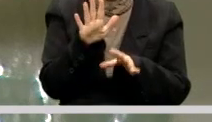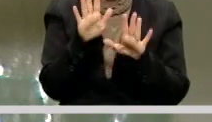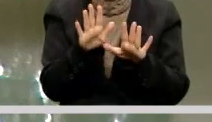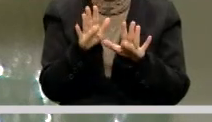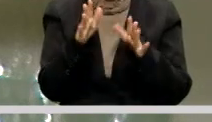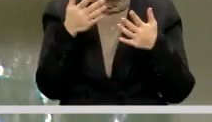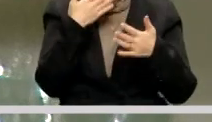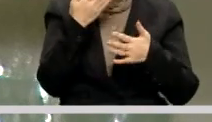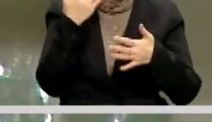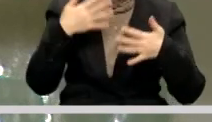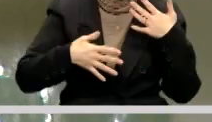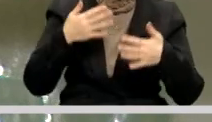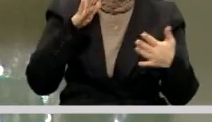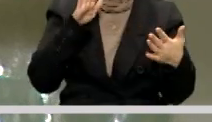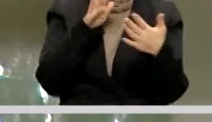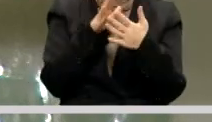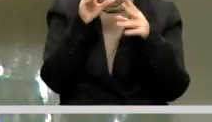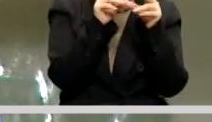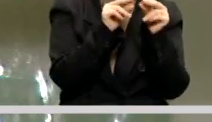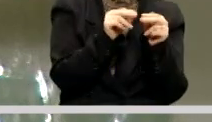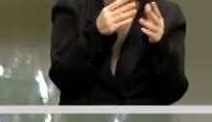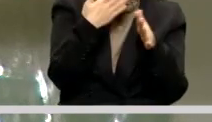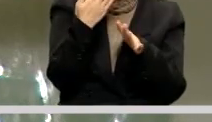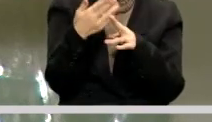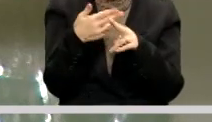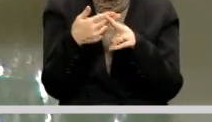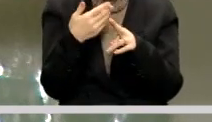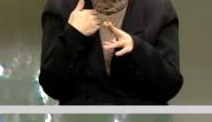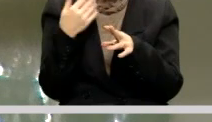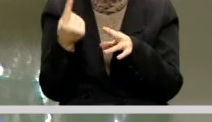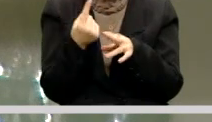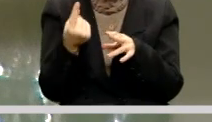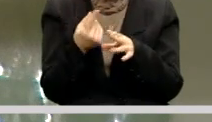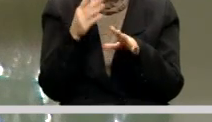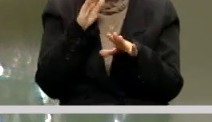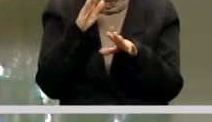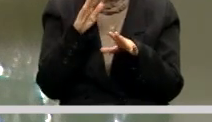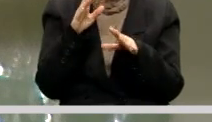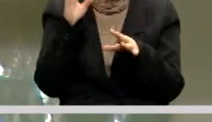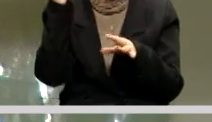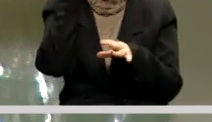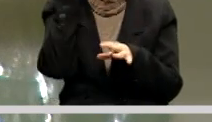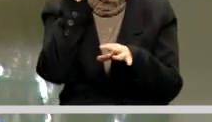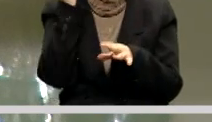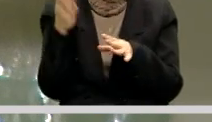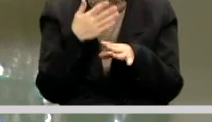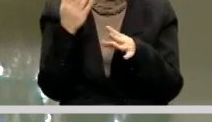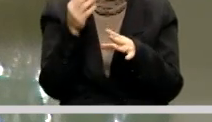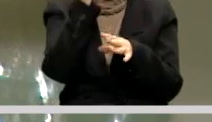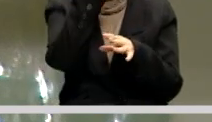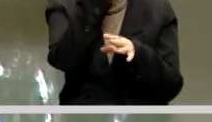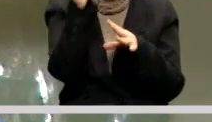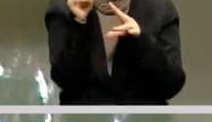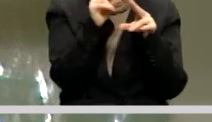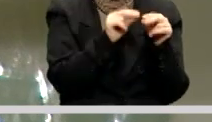karşısında uyuma halleri ya da örneğin işte ben ya bir şey çalarken daha iyi uyuyorum. Hani bir şekilde kendimizi buna alıştırdığımız için mi vücut